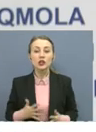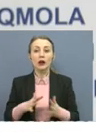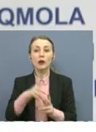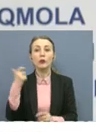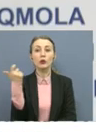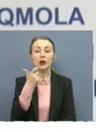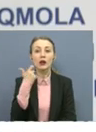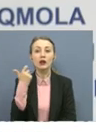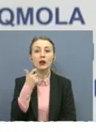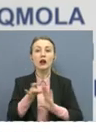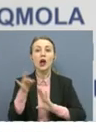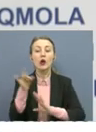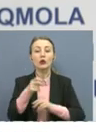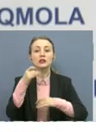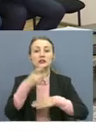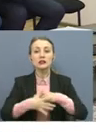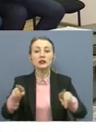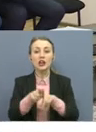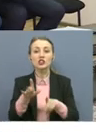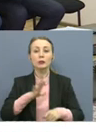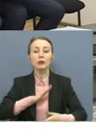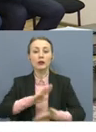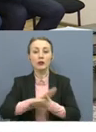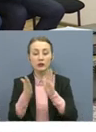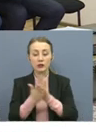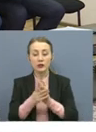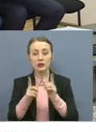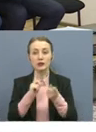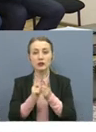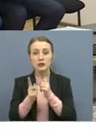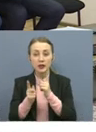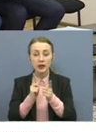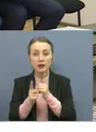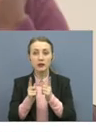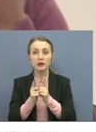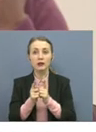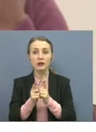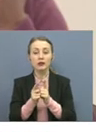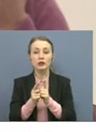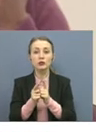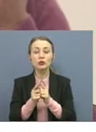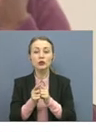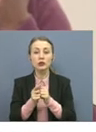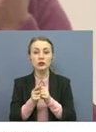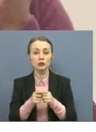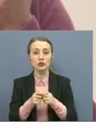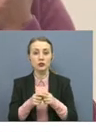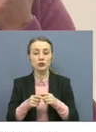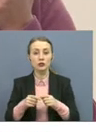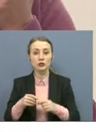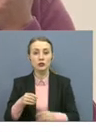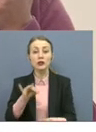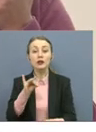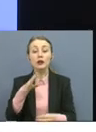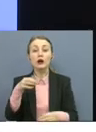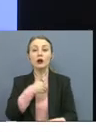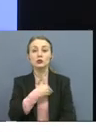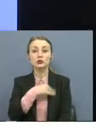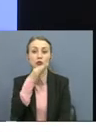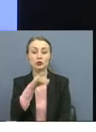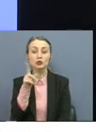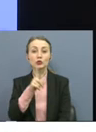есімі берілген болатын. Бүгінгі күні ауылдан Ақмола облысының аграрлық және индустриялық бағытта дамып отырған өңірі саналады. Әсіресе ауыл